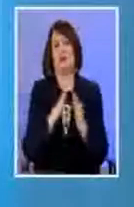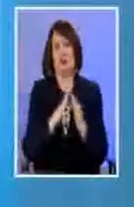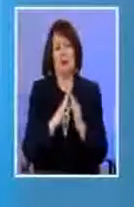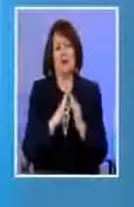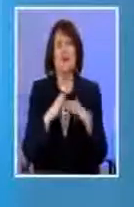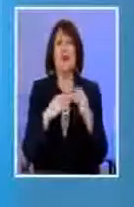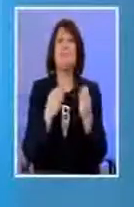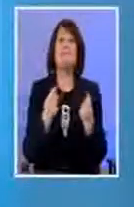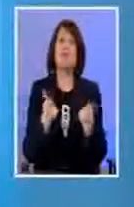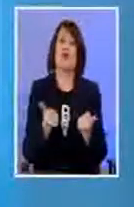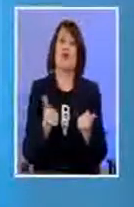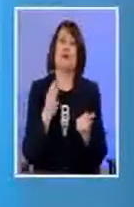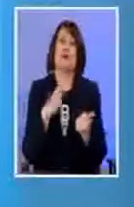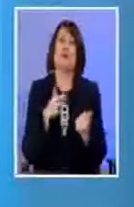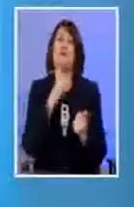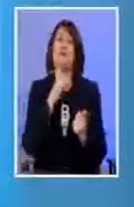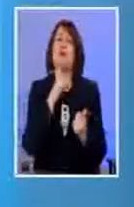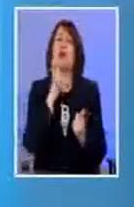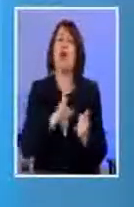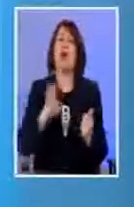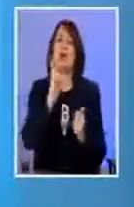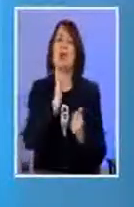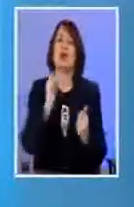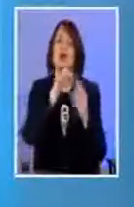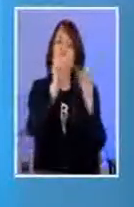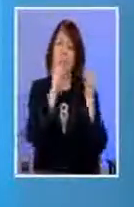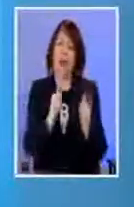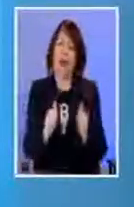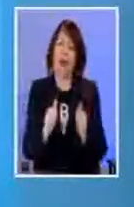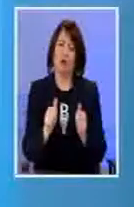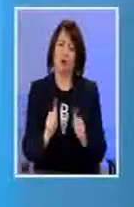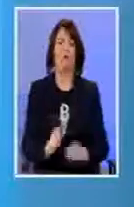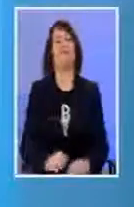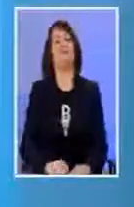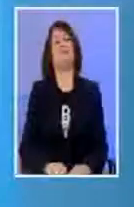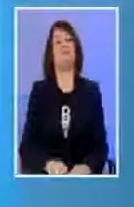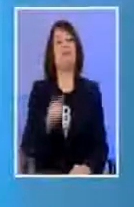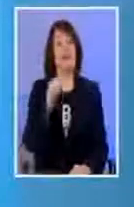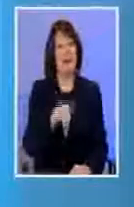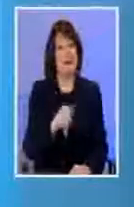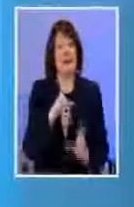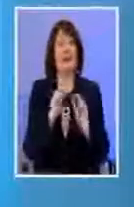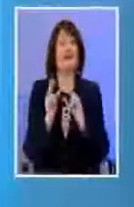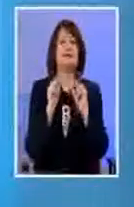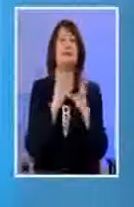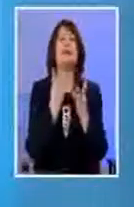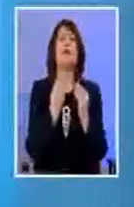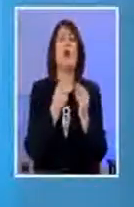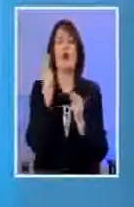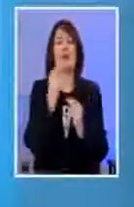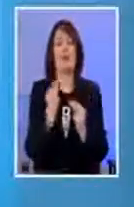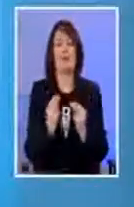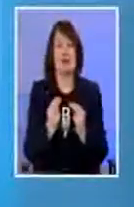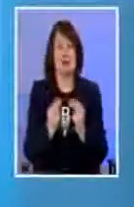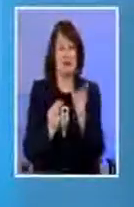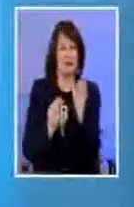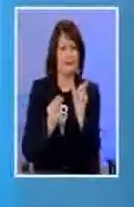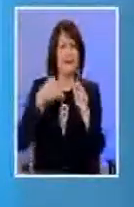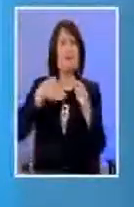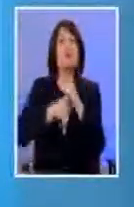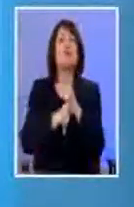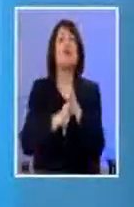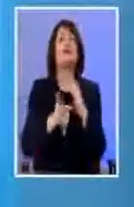ποιότητα που υπαγορεύει το ευρωπαϊκό κοινωνικό μοντέλο. Μαζί μας για να συζητήσουμε τα πολλά θέματα που περικλεί η λέξη πρόσβαση για τα